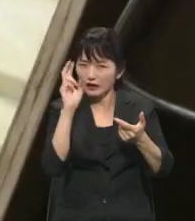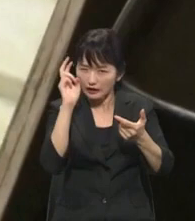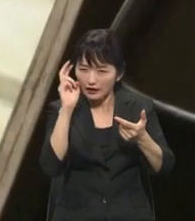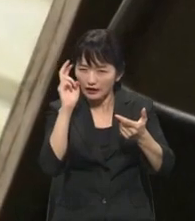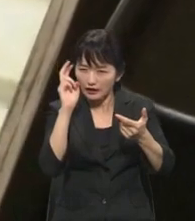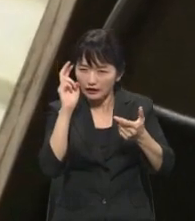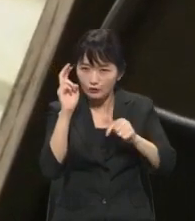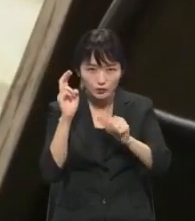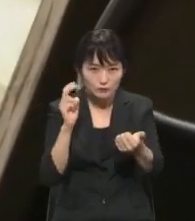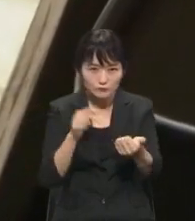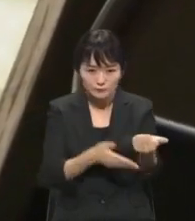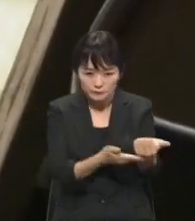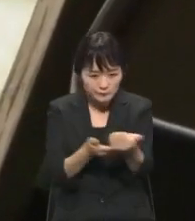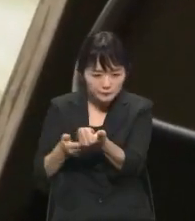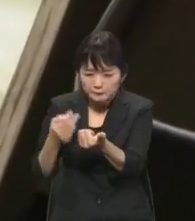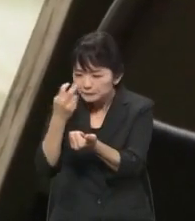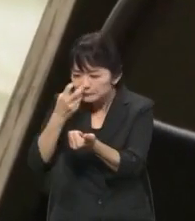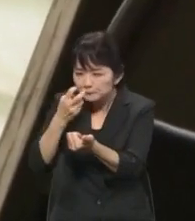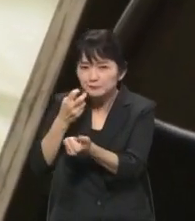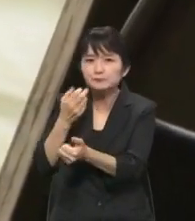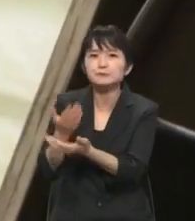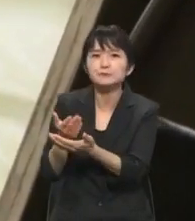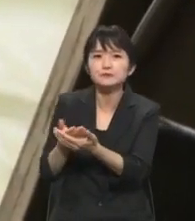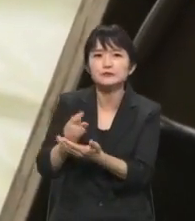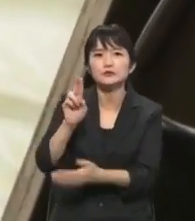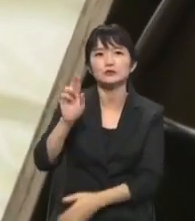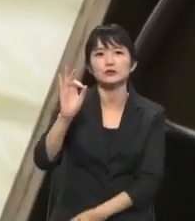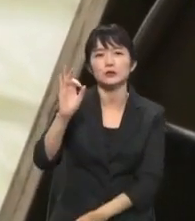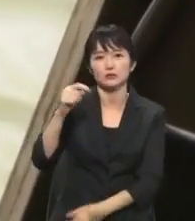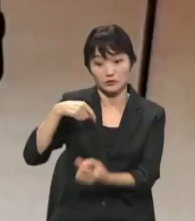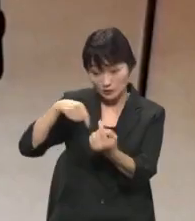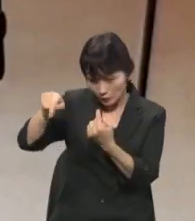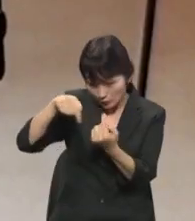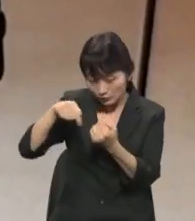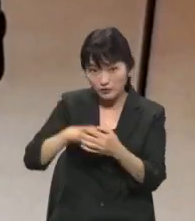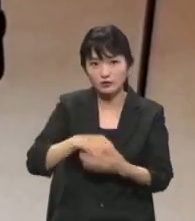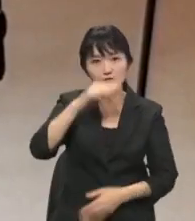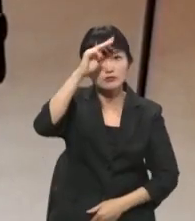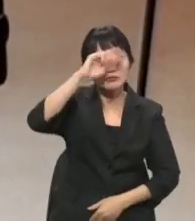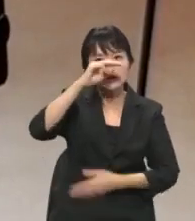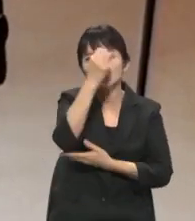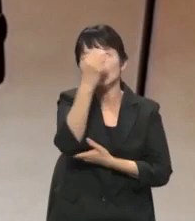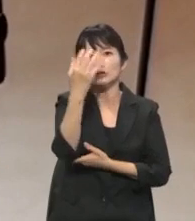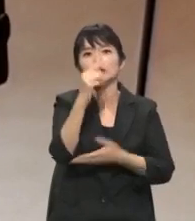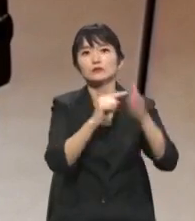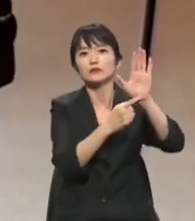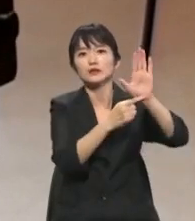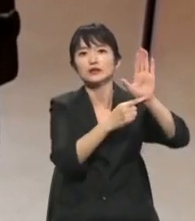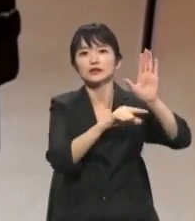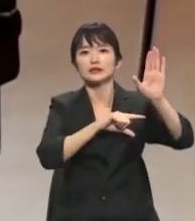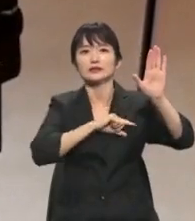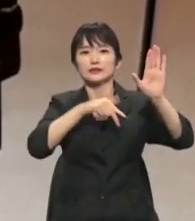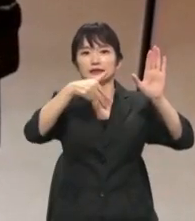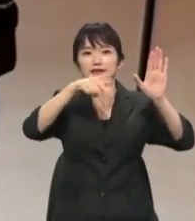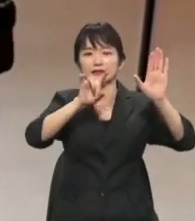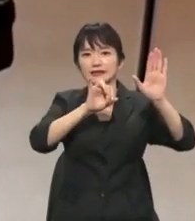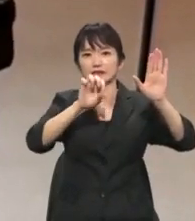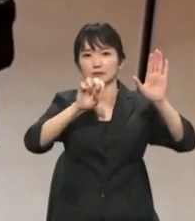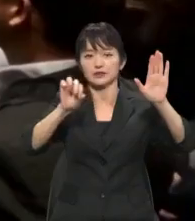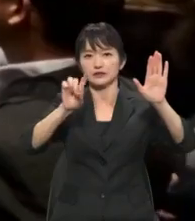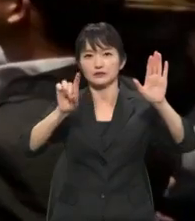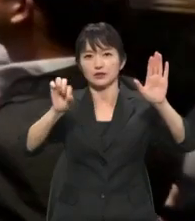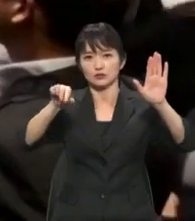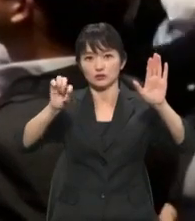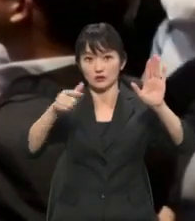이 사체를 검증해달라면서 UFO 청문회가 열린 겁니다. 자, 멕시코 언론인 제이미 마우산이란 사람이 공개한 이